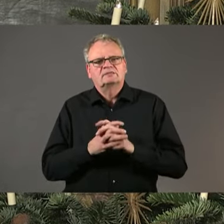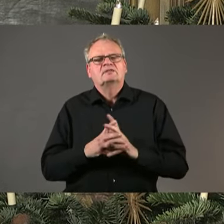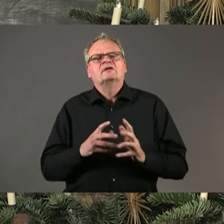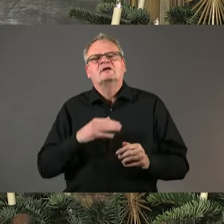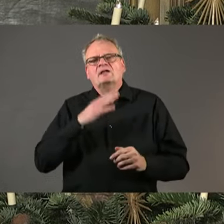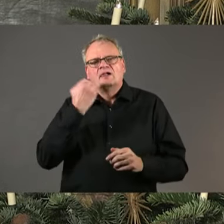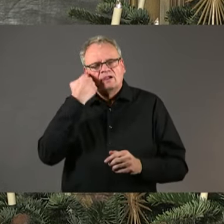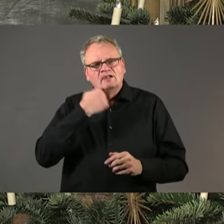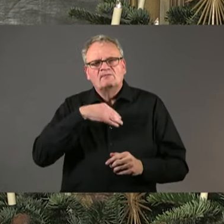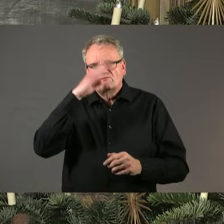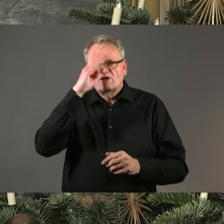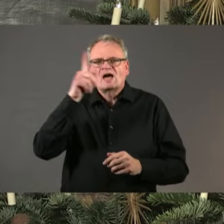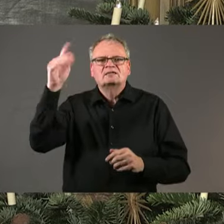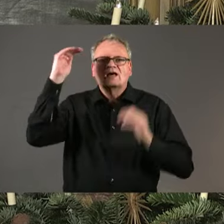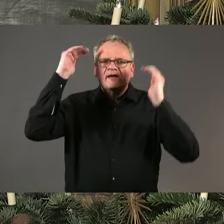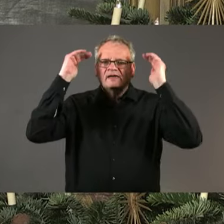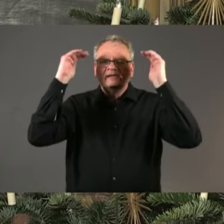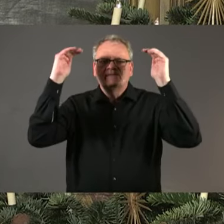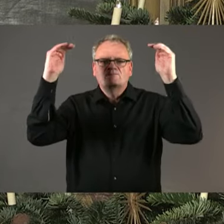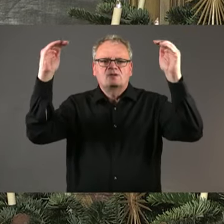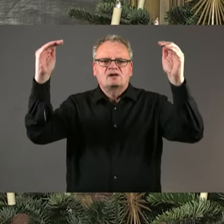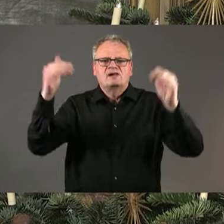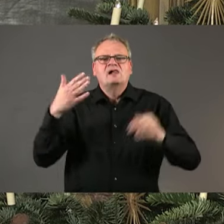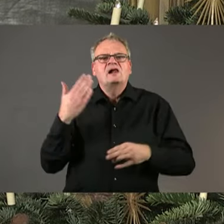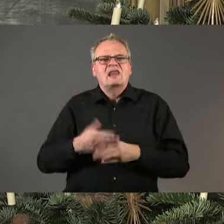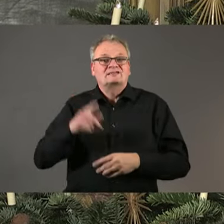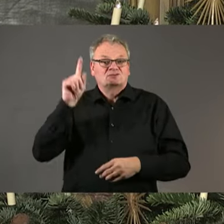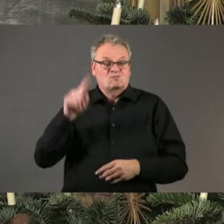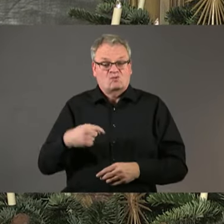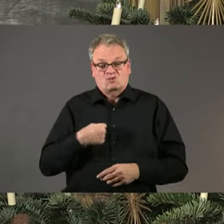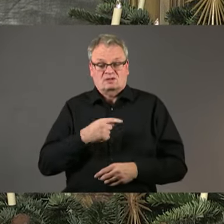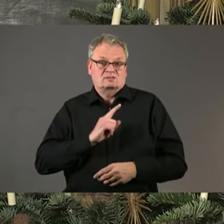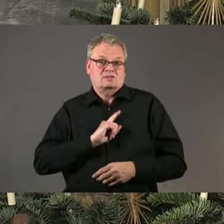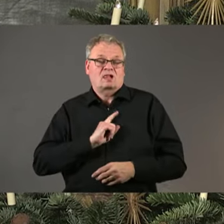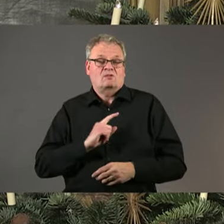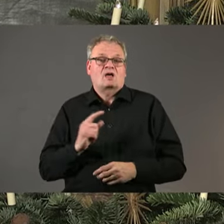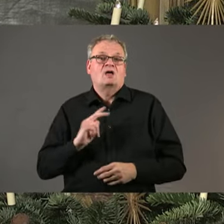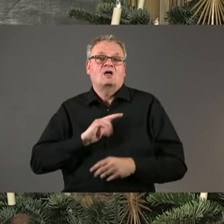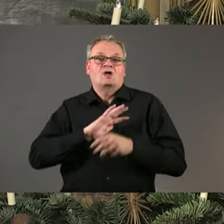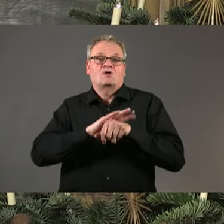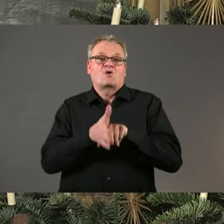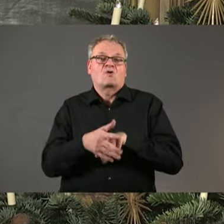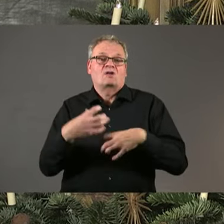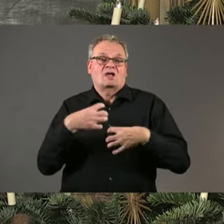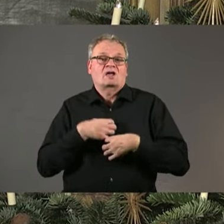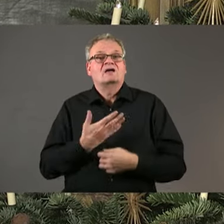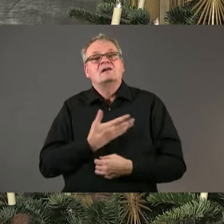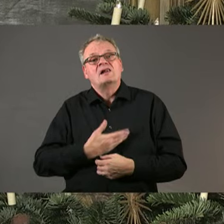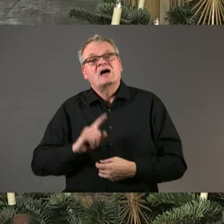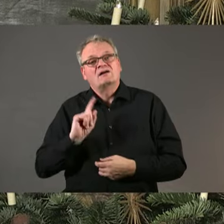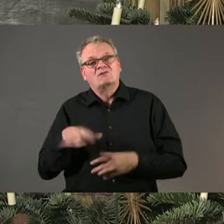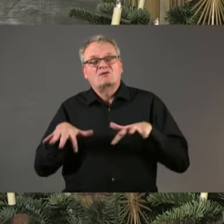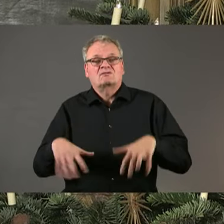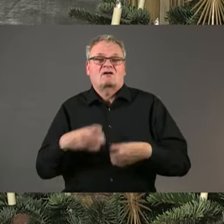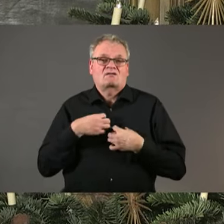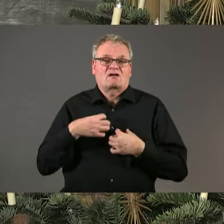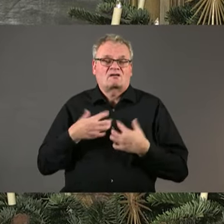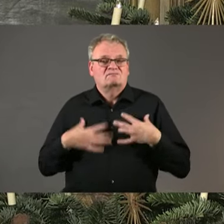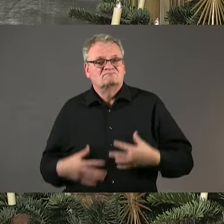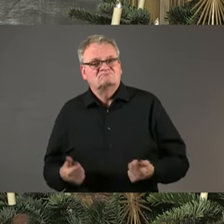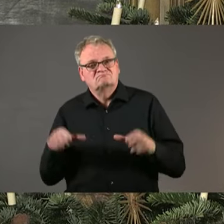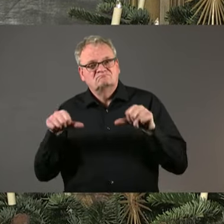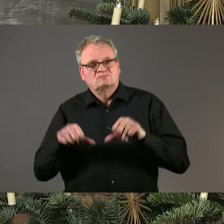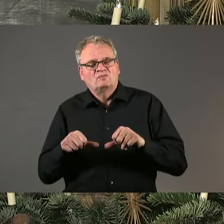Lieber Vater im Himmel, im letzten Monat war ich an Corona erkrankt und habe leider noch Symptome. Bitte schenke mir die Hoffnung